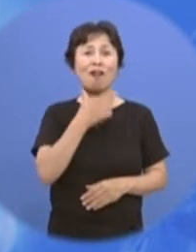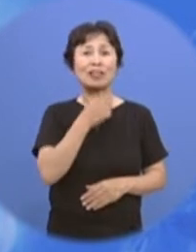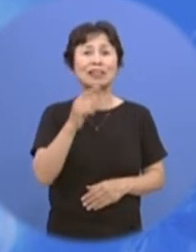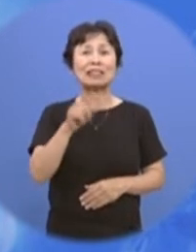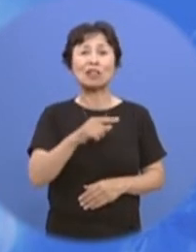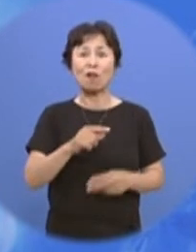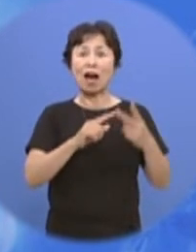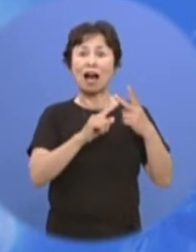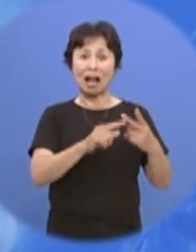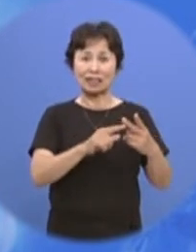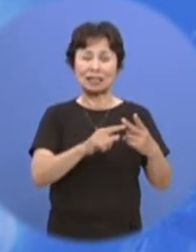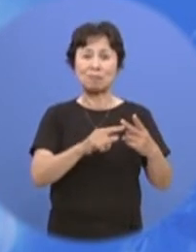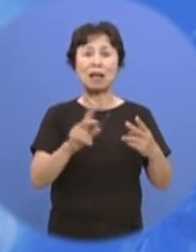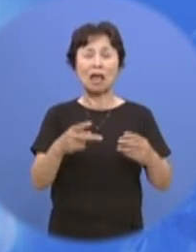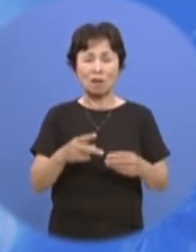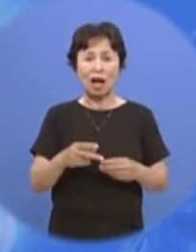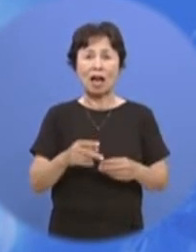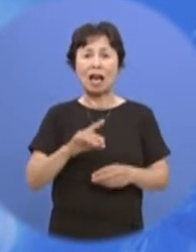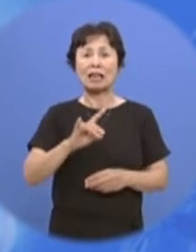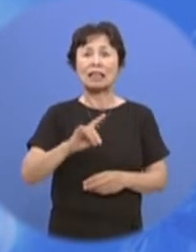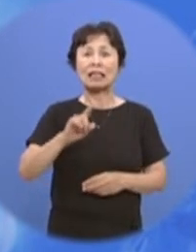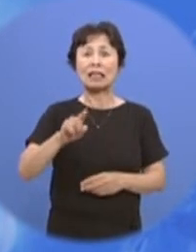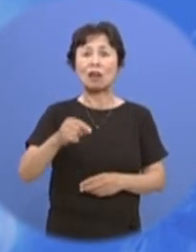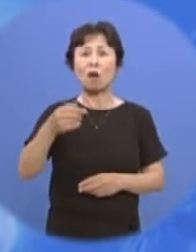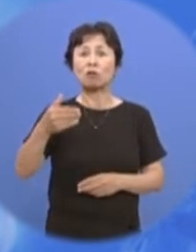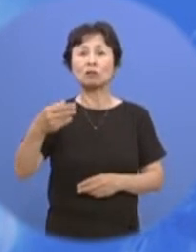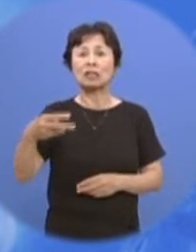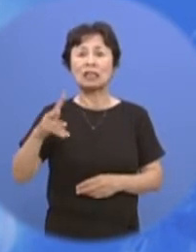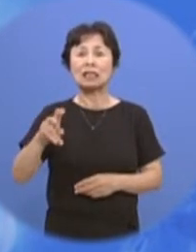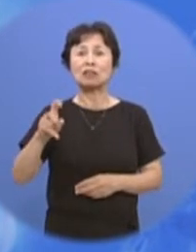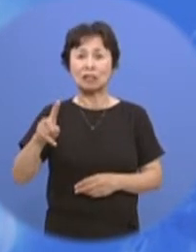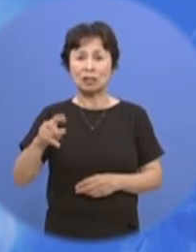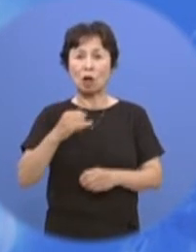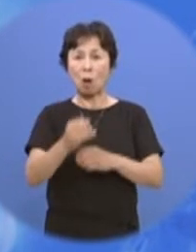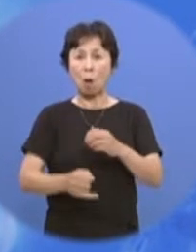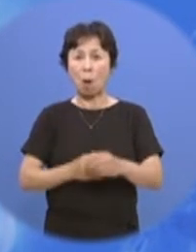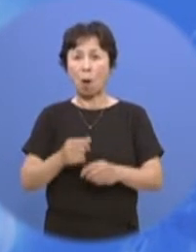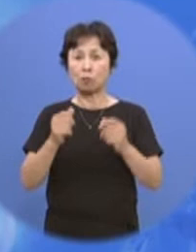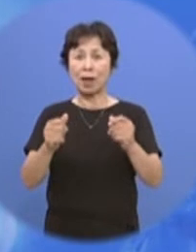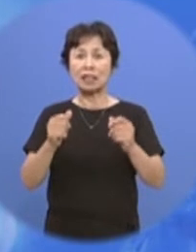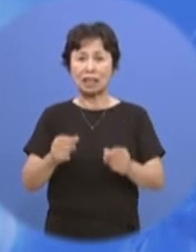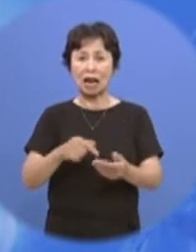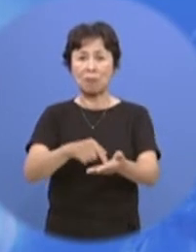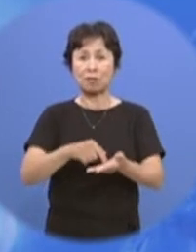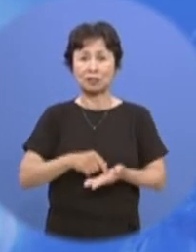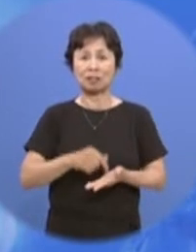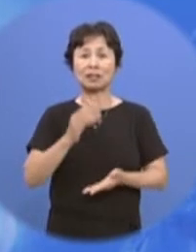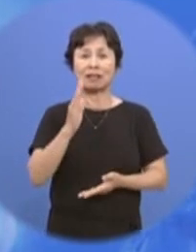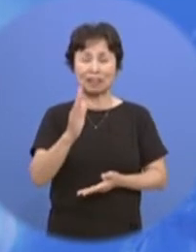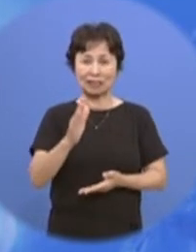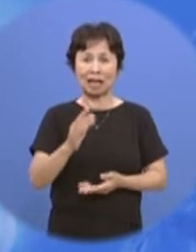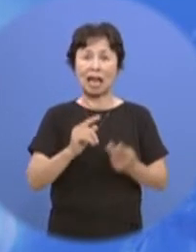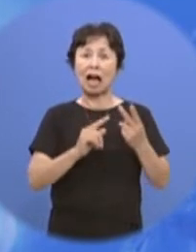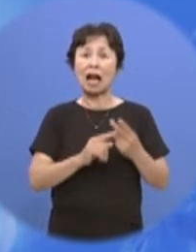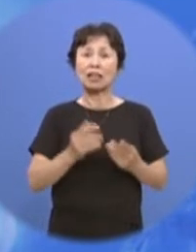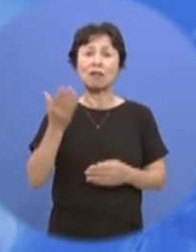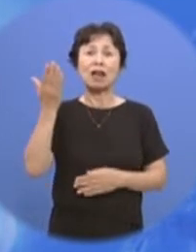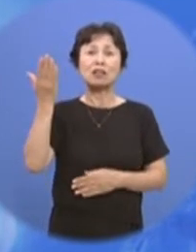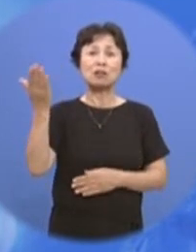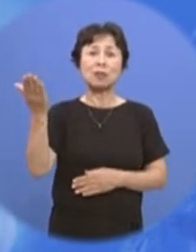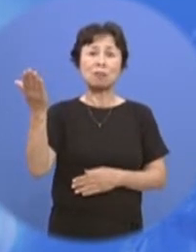ははがきまたはきのくに21のホームページからご応募ください。はがきの宛先は郵便番号